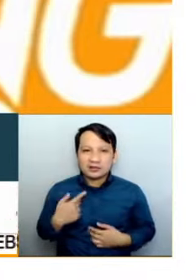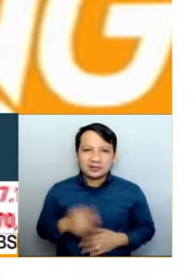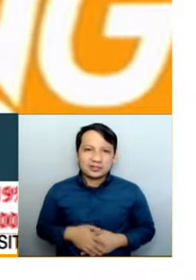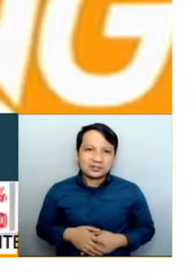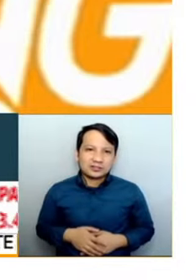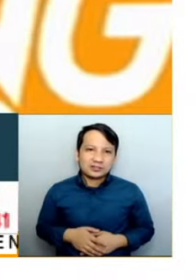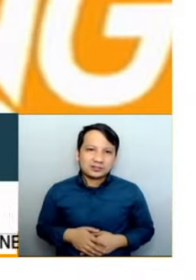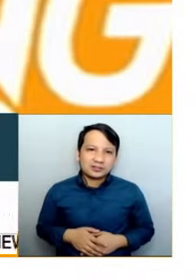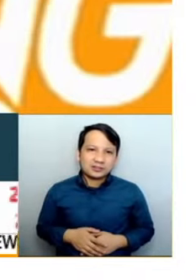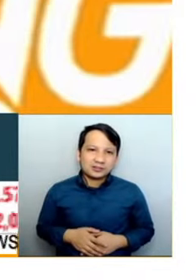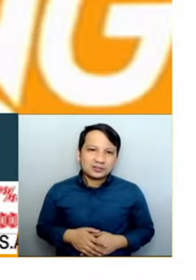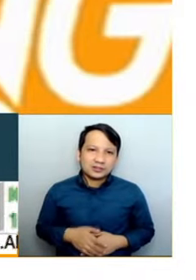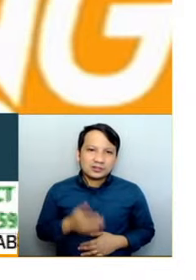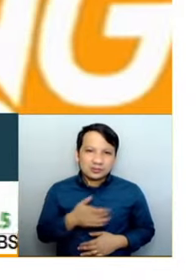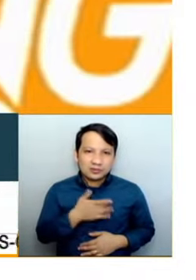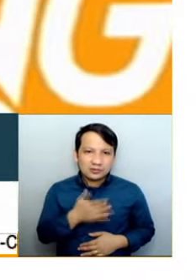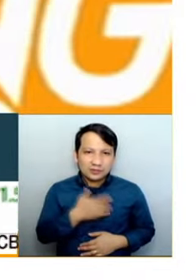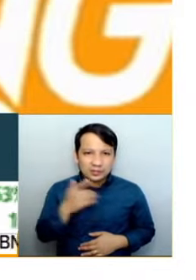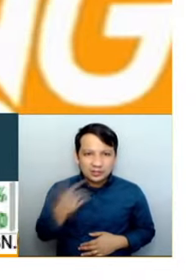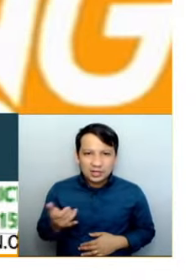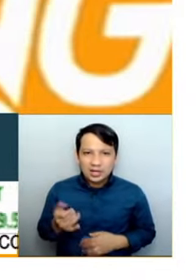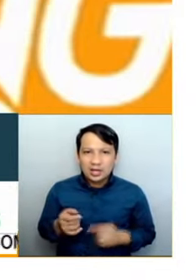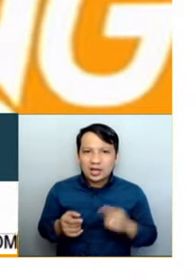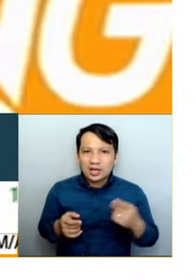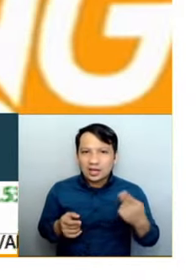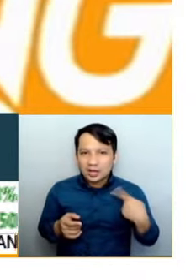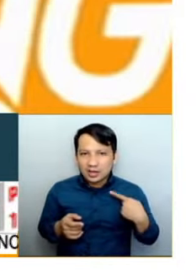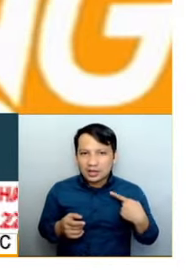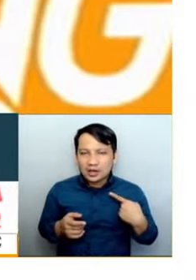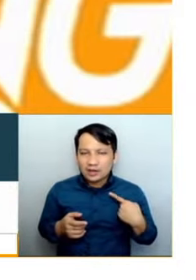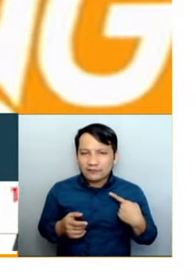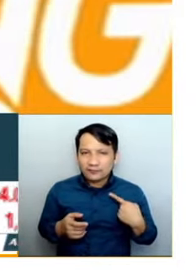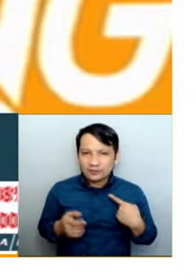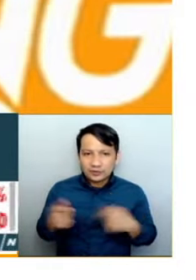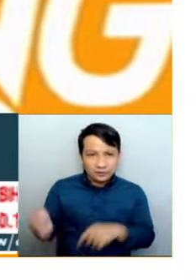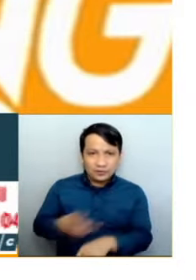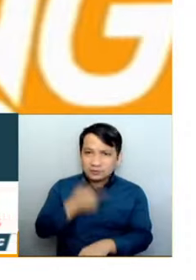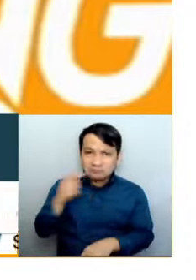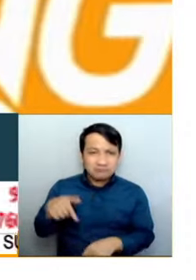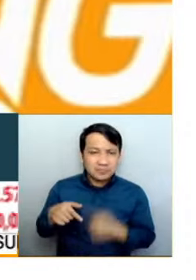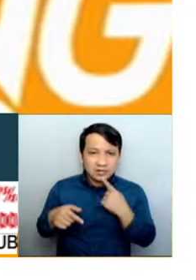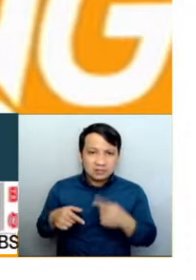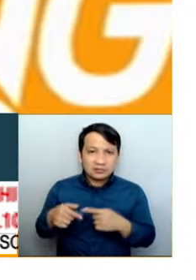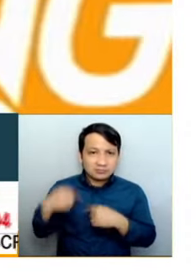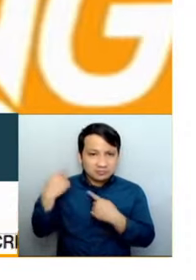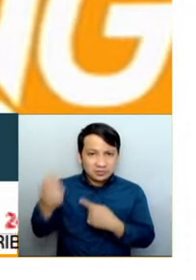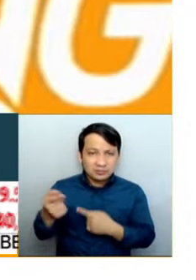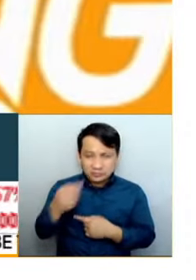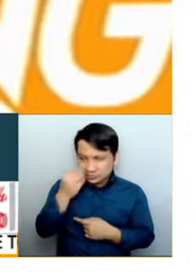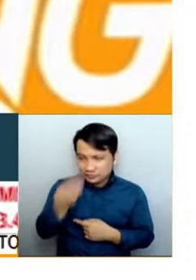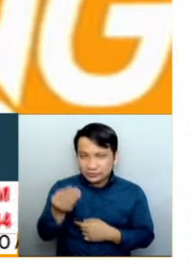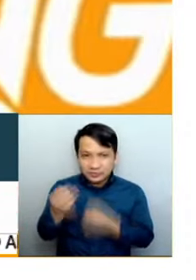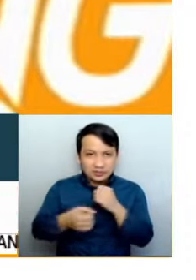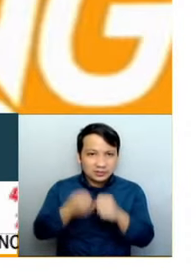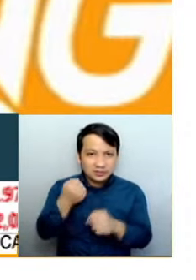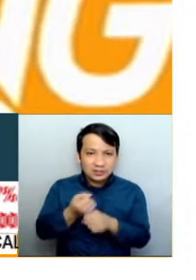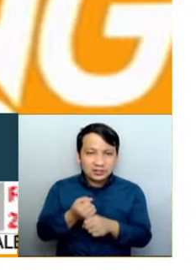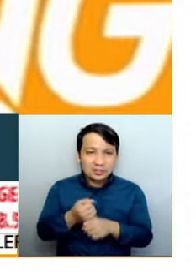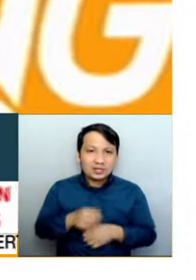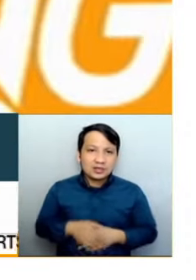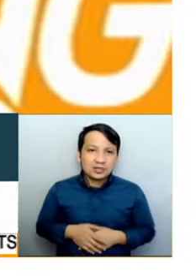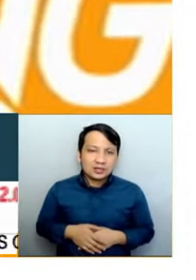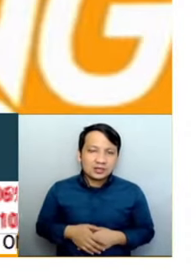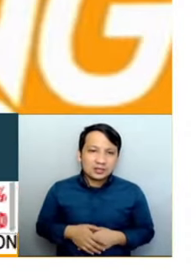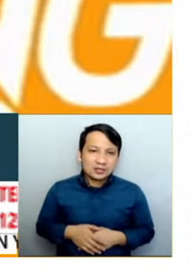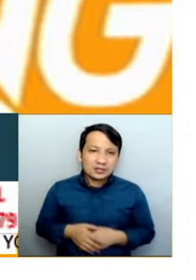pinaka naramdaman ko. Kasi for the longest time, these past few years, I'm